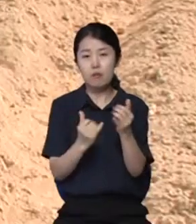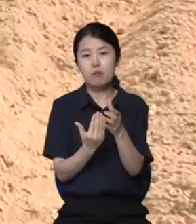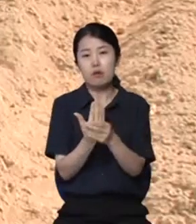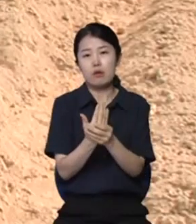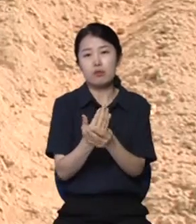발생했습니다